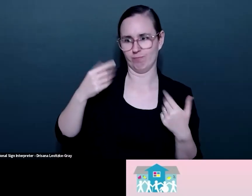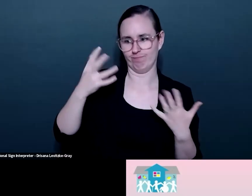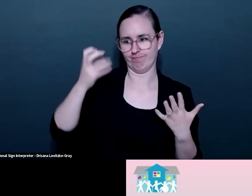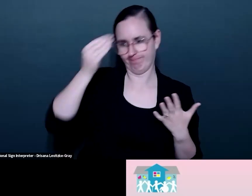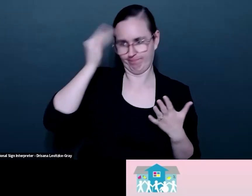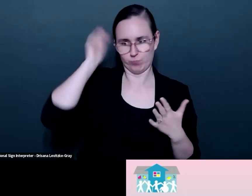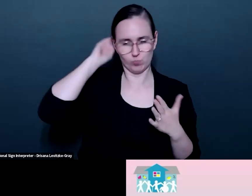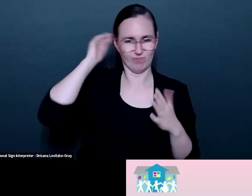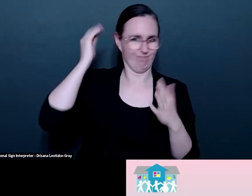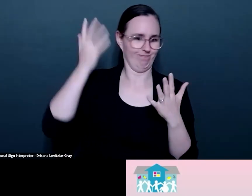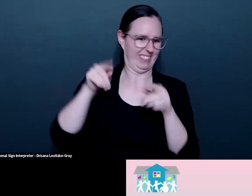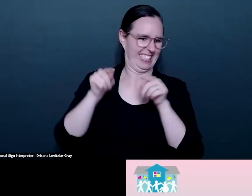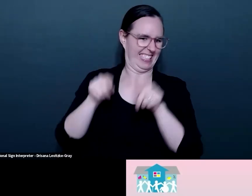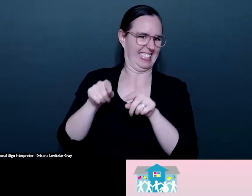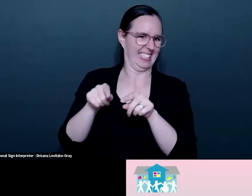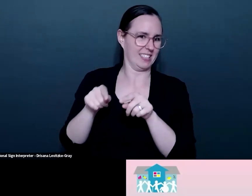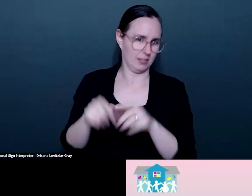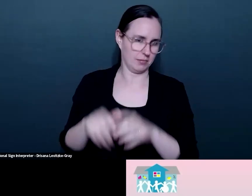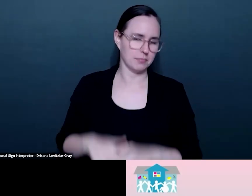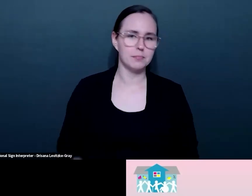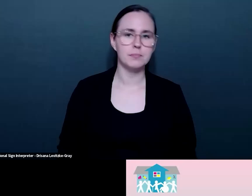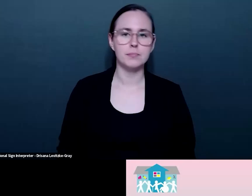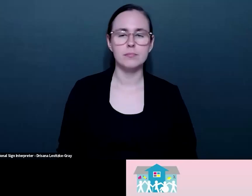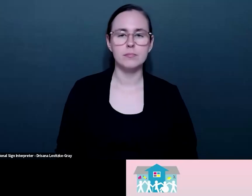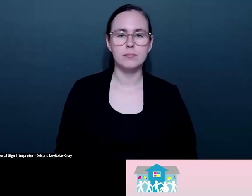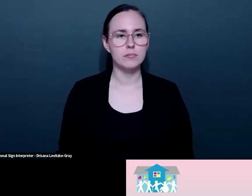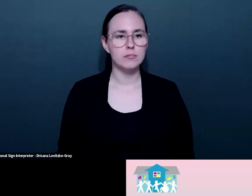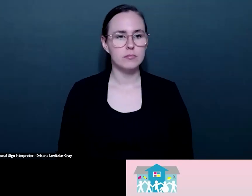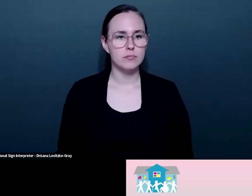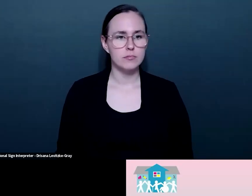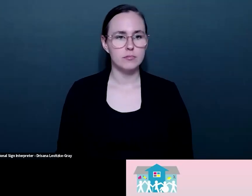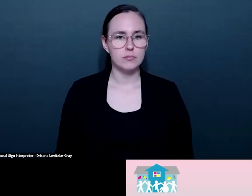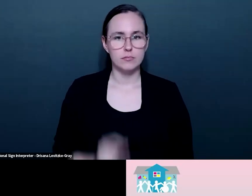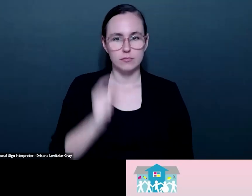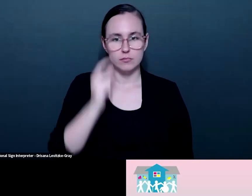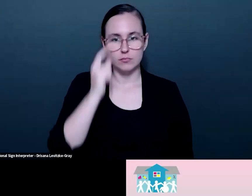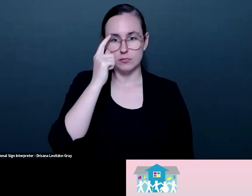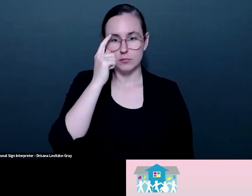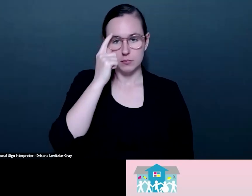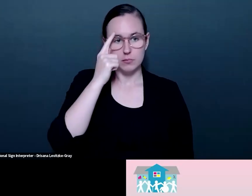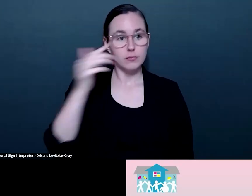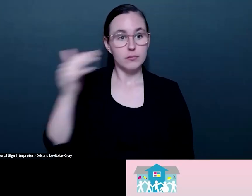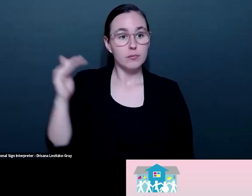l'enfant. Euh, une question, euh,